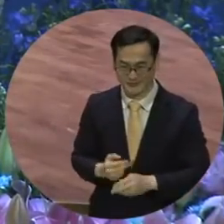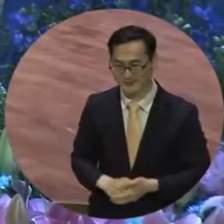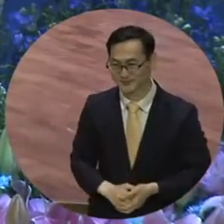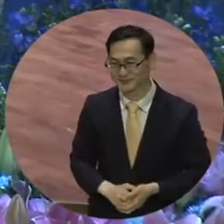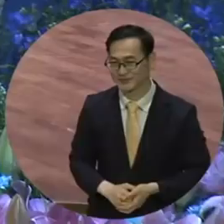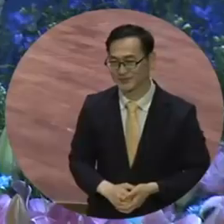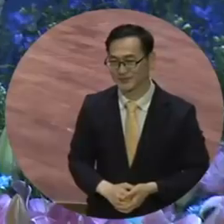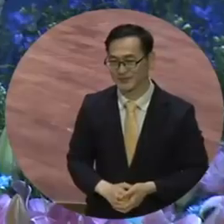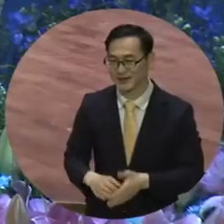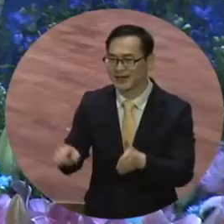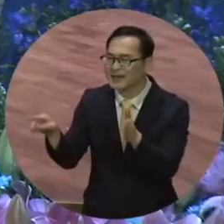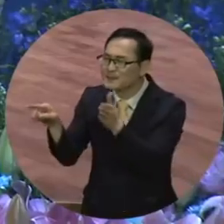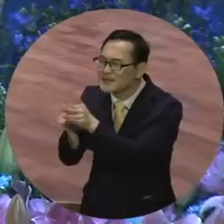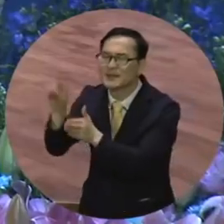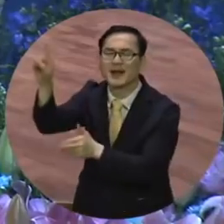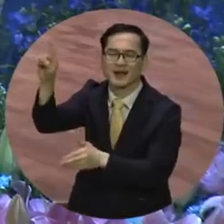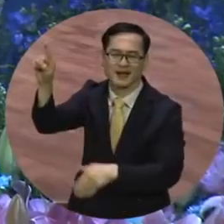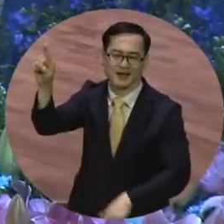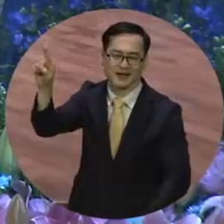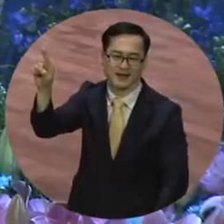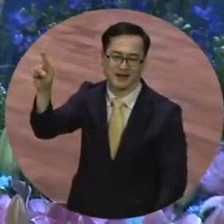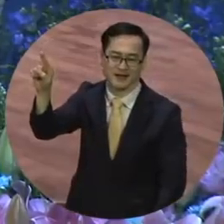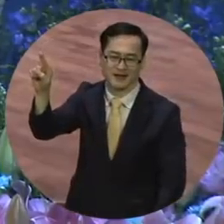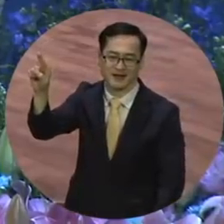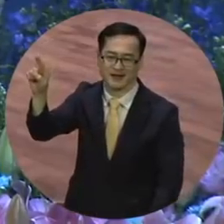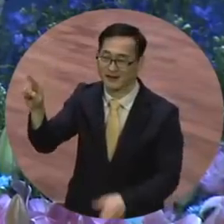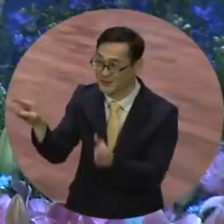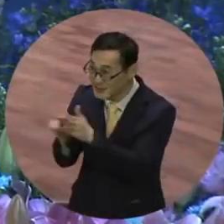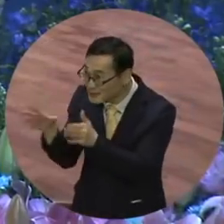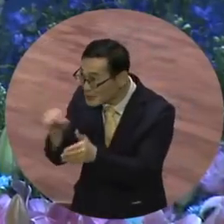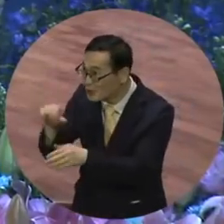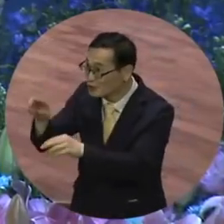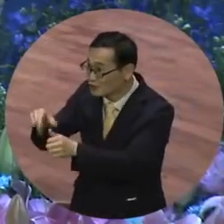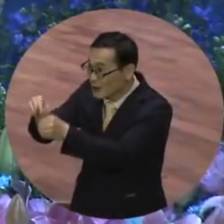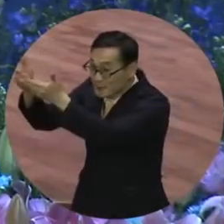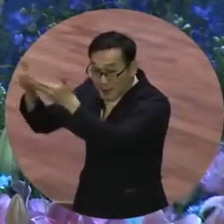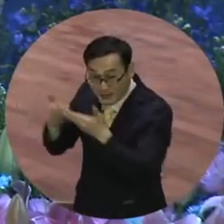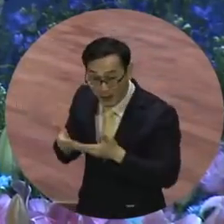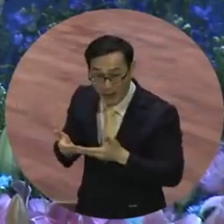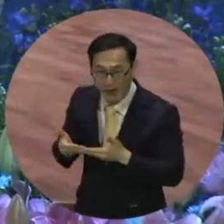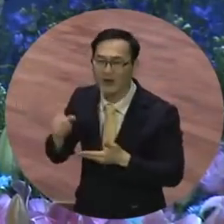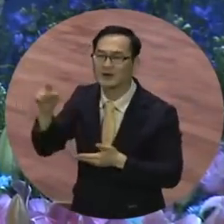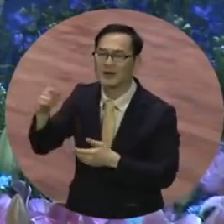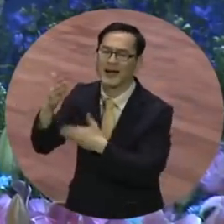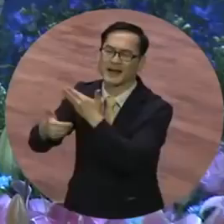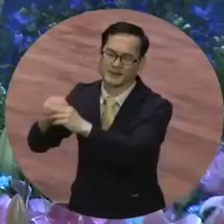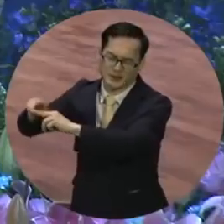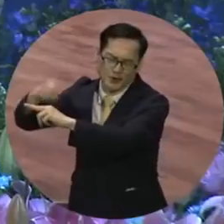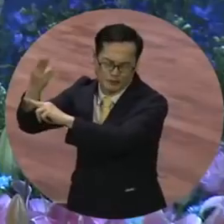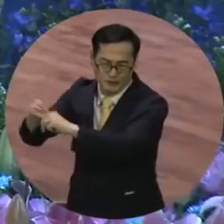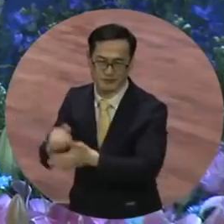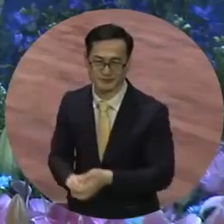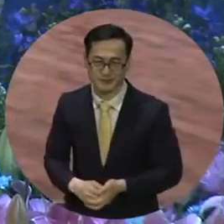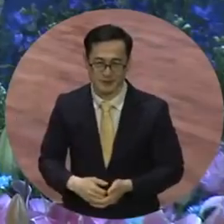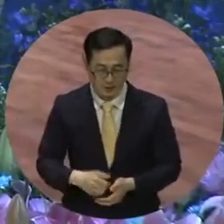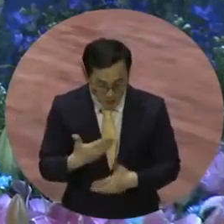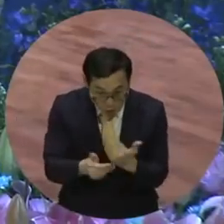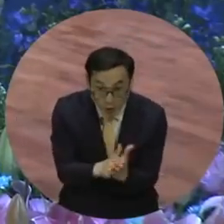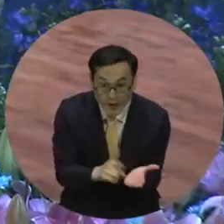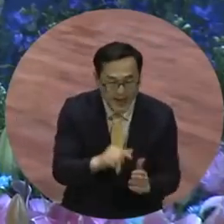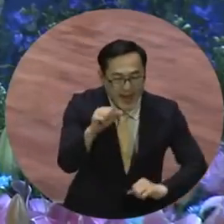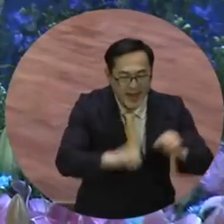구원받았으니 이것이 너희에서 난 것이 아니요 하나님의 선물이라. 행위에서 난 것이 아니니, 그래서 행위에서 난